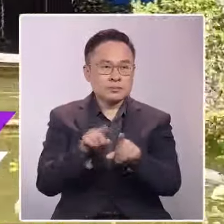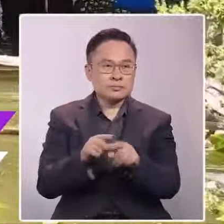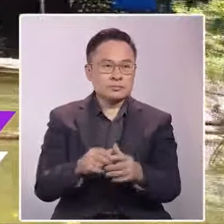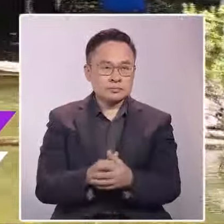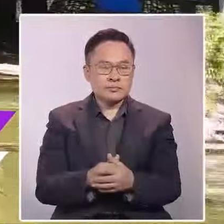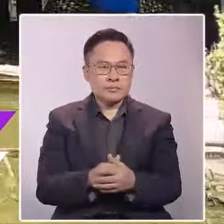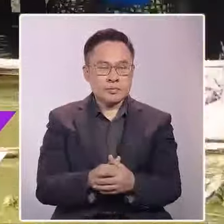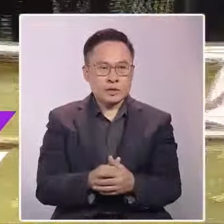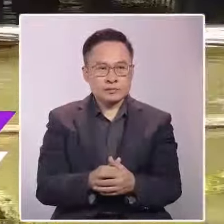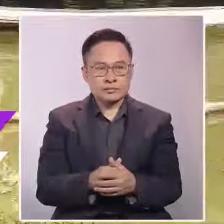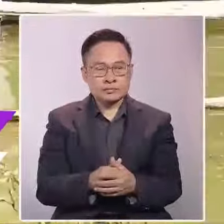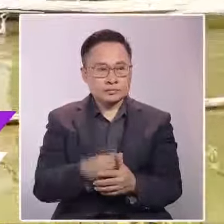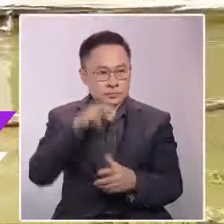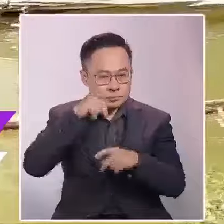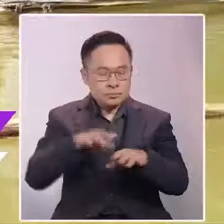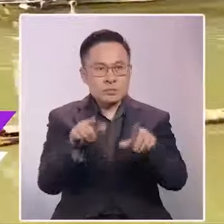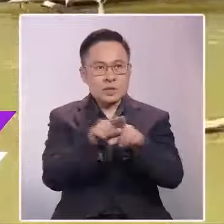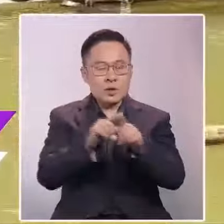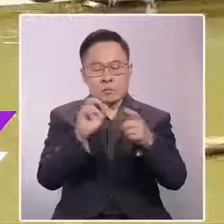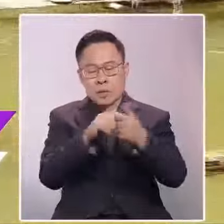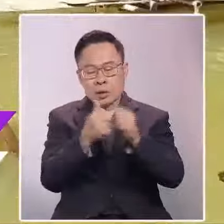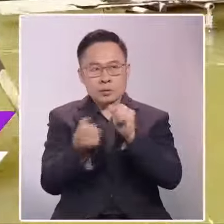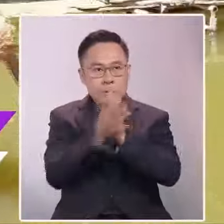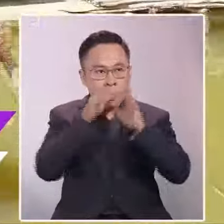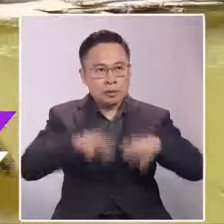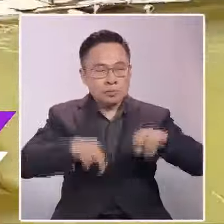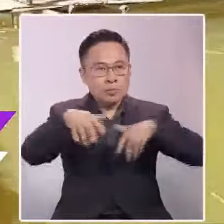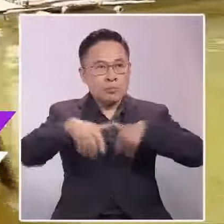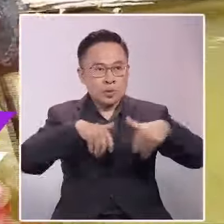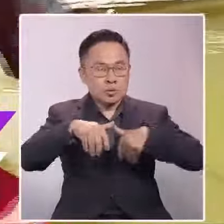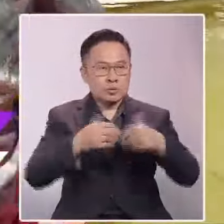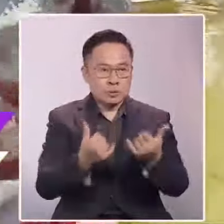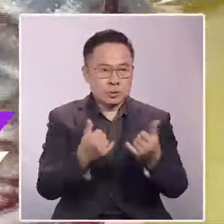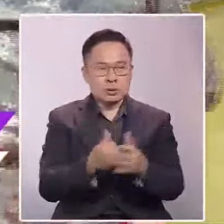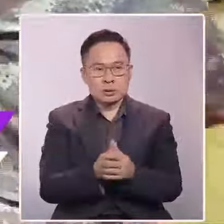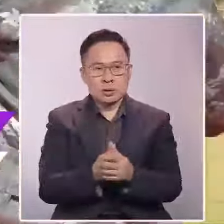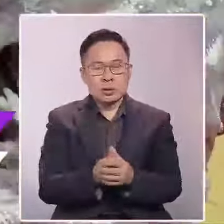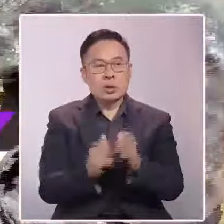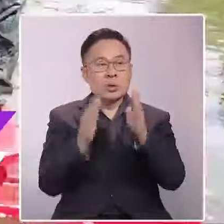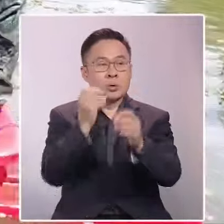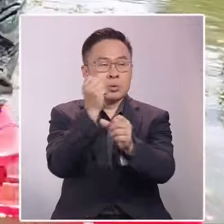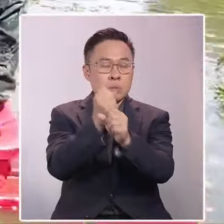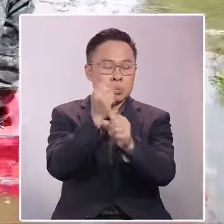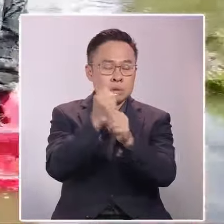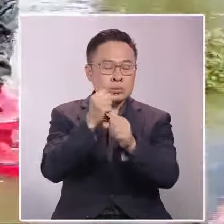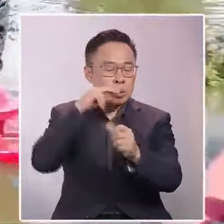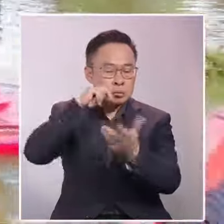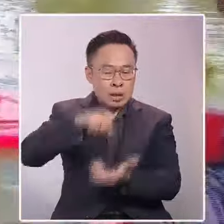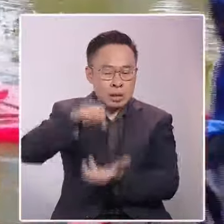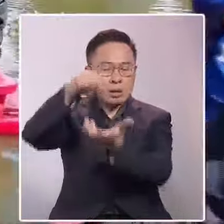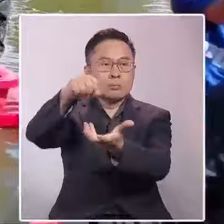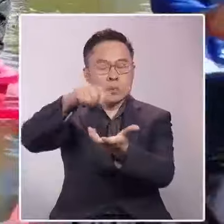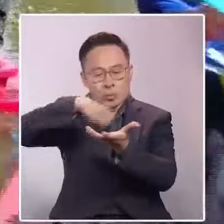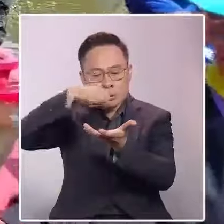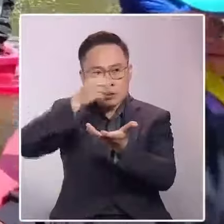หายจนมวลน้ำเนี่ยทะลักเข้าท่วมบ้านเรือนของพี่น้องประชาชนเจ้าหน้าที่หน่วยงานที่เกี่ยวข้องนะครับต้องเร่งนำรถบรรทุกน้ำสะอาดนะครับแล้วก็